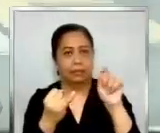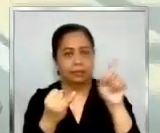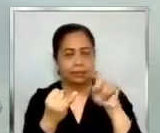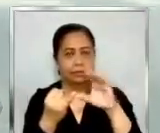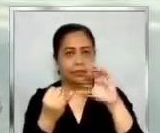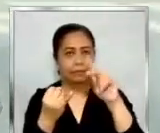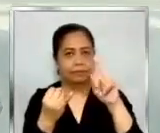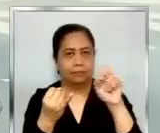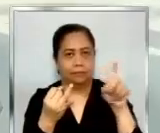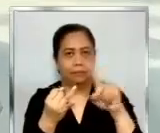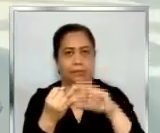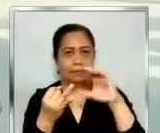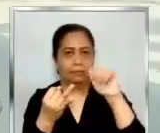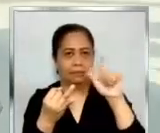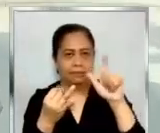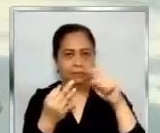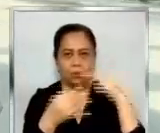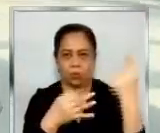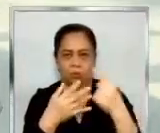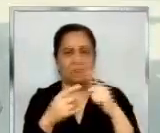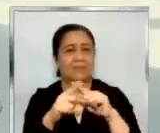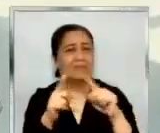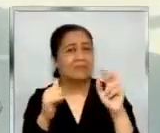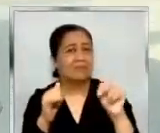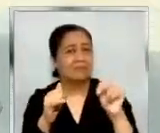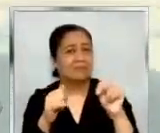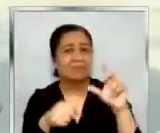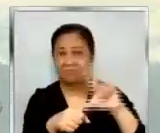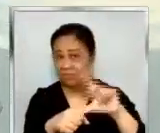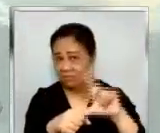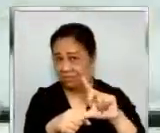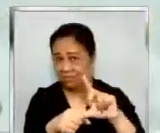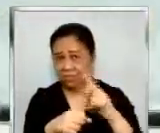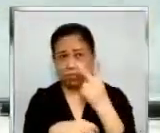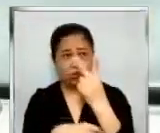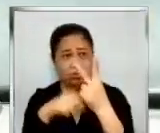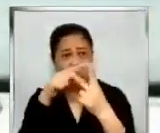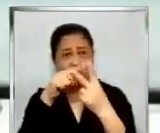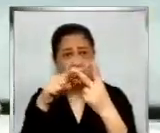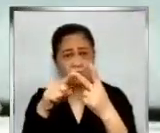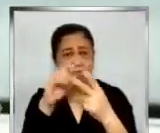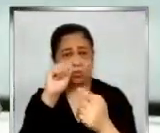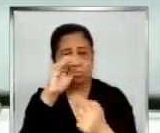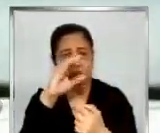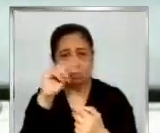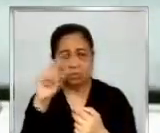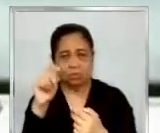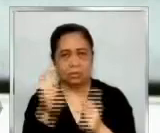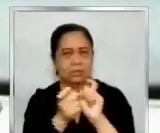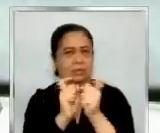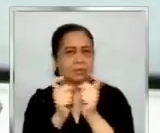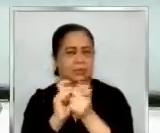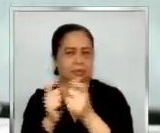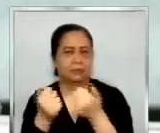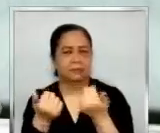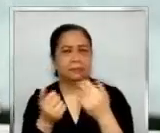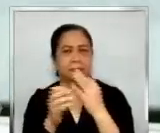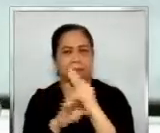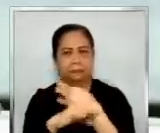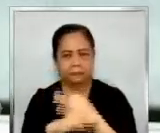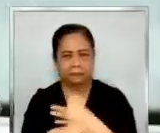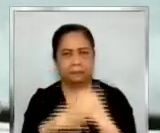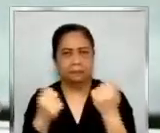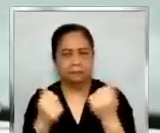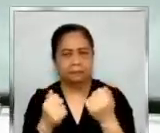Calax. Pero kinakailangan mo mag-load sa dalawang account. Isinasaayos pa ang operability ng Easy Trip sa